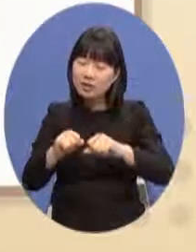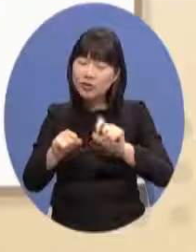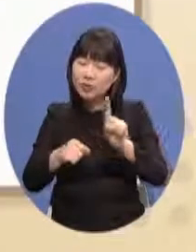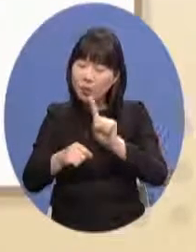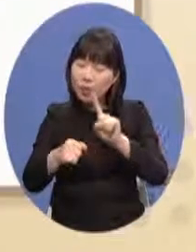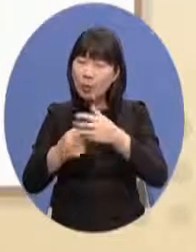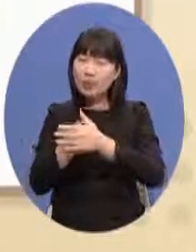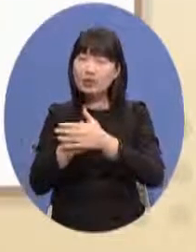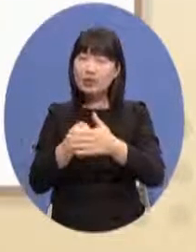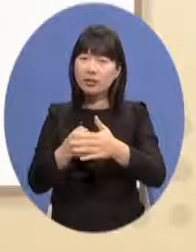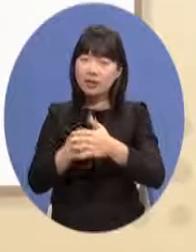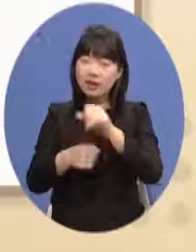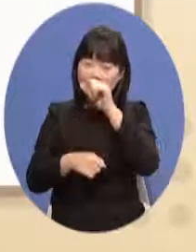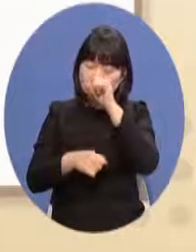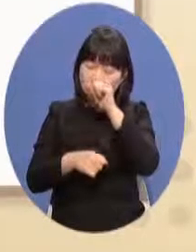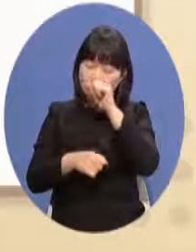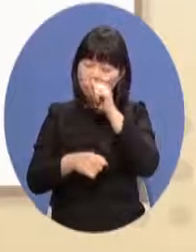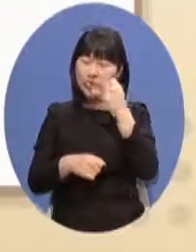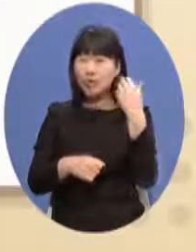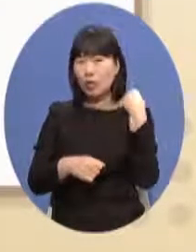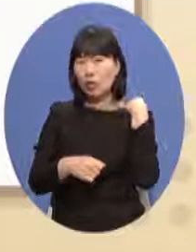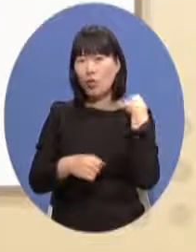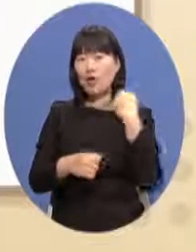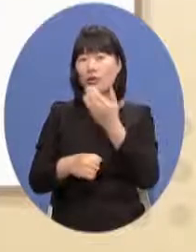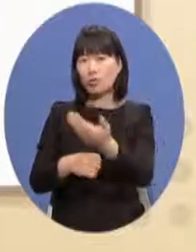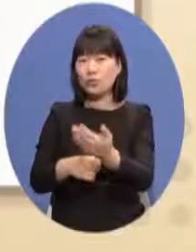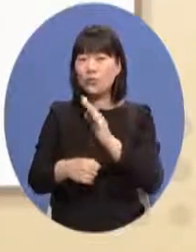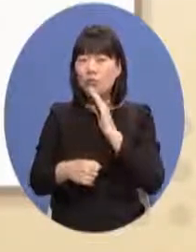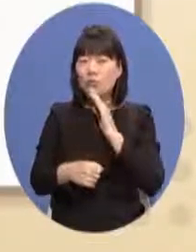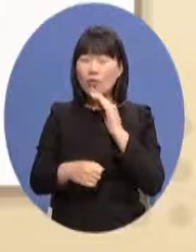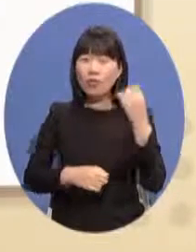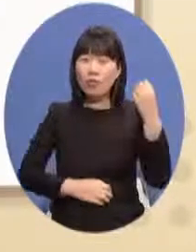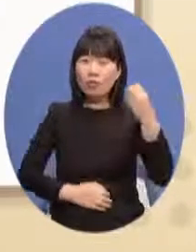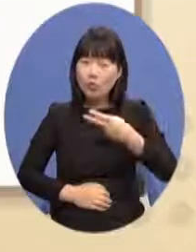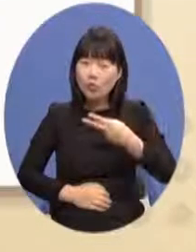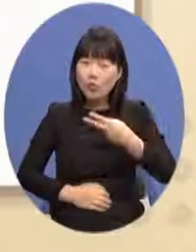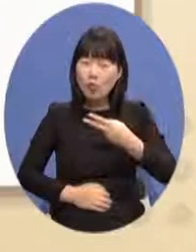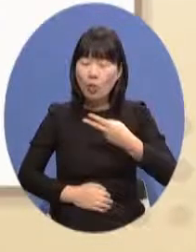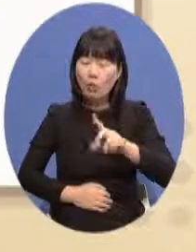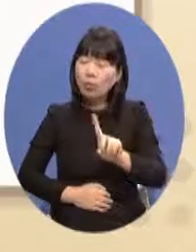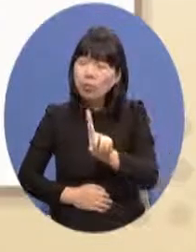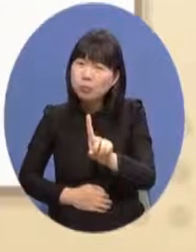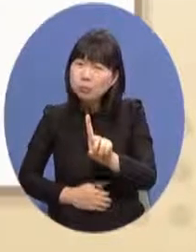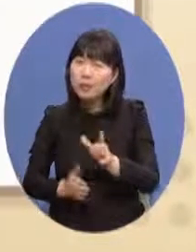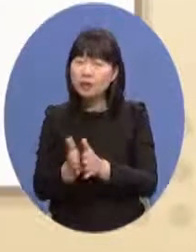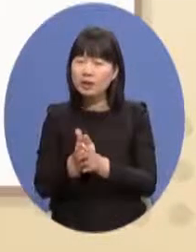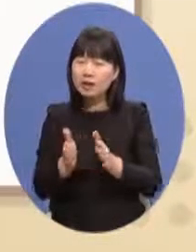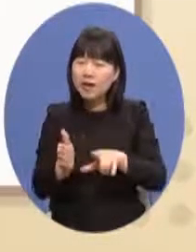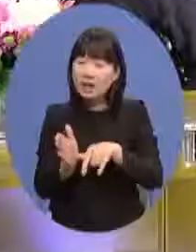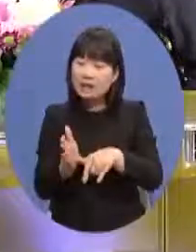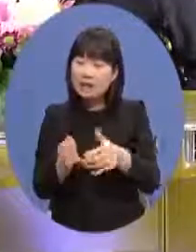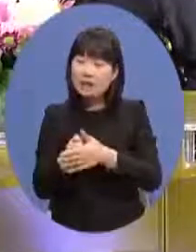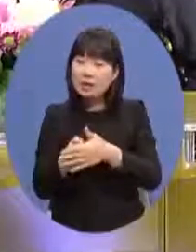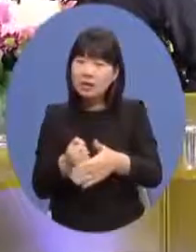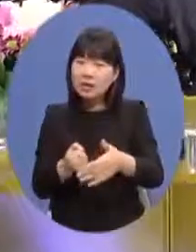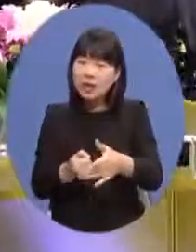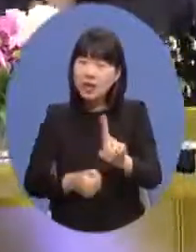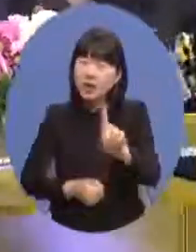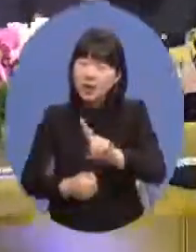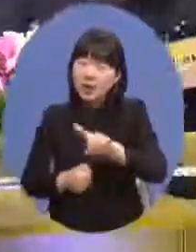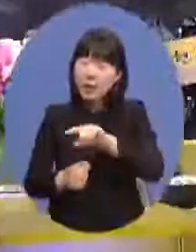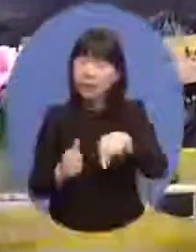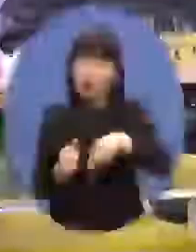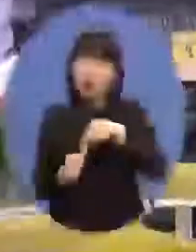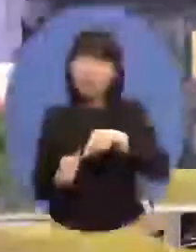때문에 좋은 땡땡 역할을 해줘야 한다. 또한, 땡땡가 시작되는 시기이므로 땡땡적 자극을 준다.